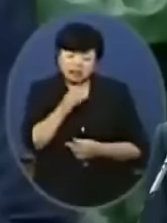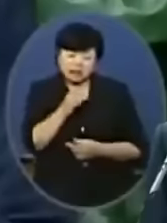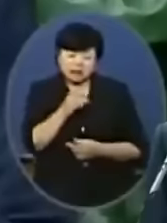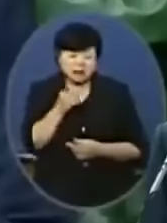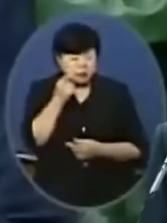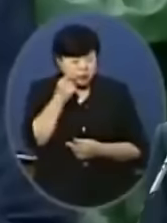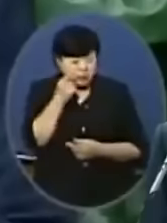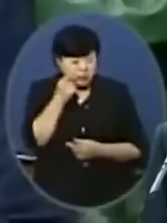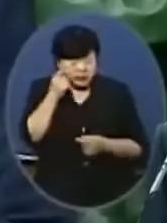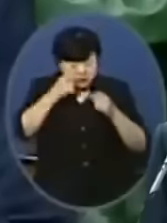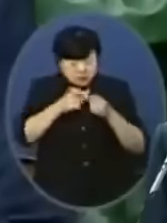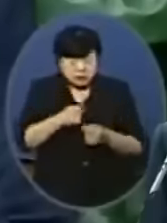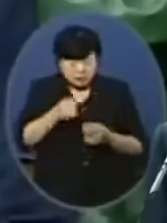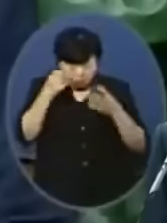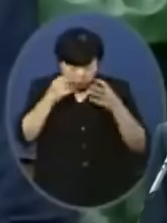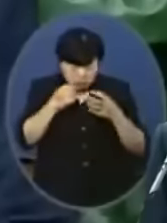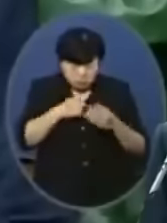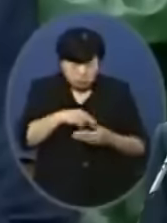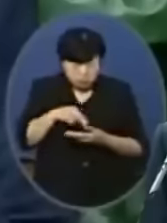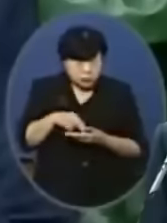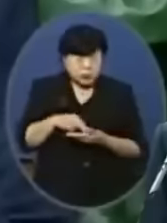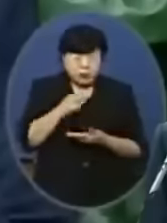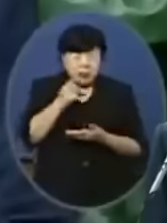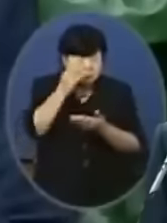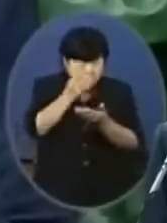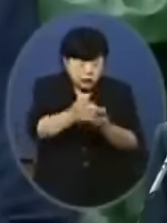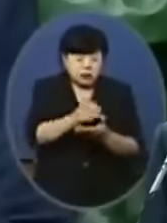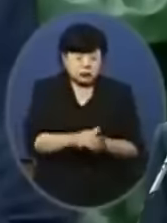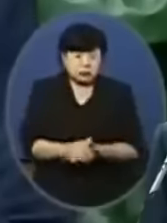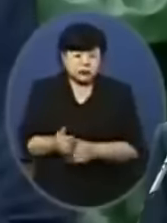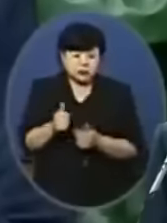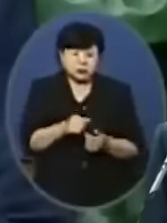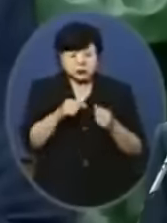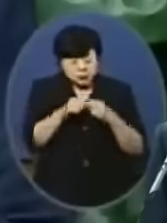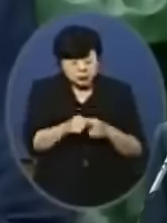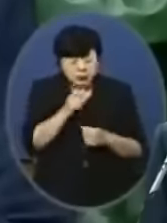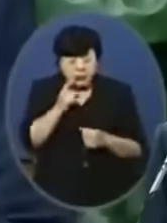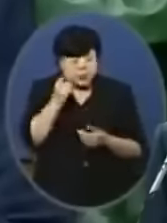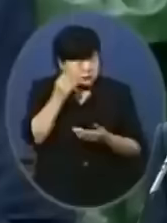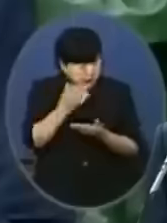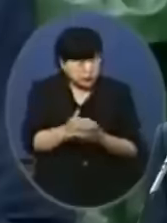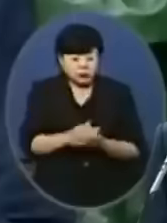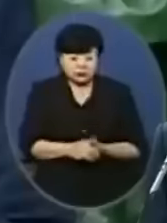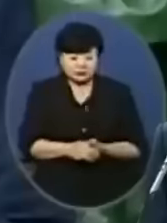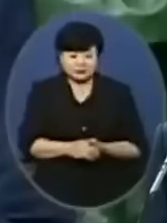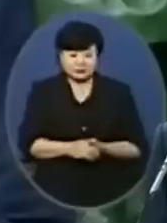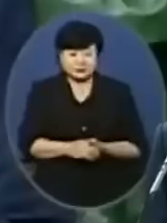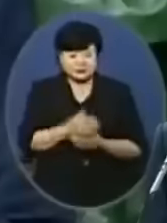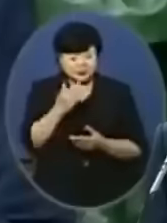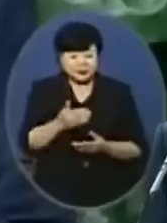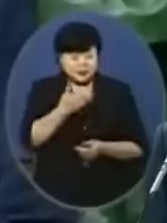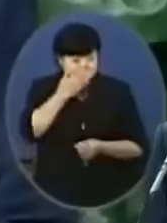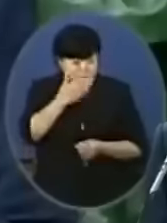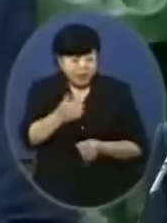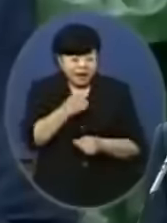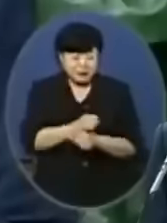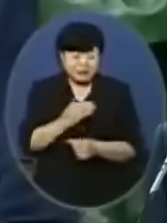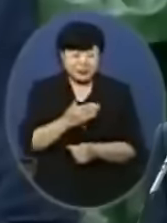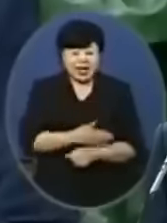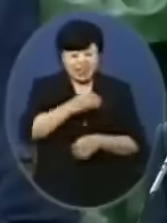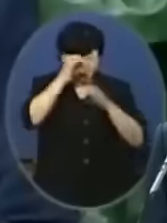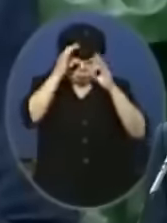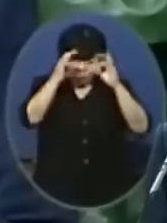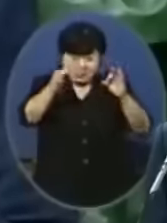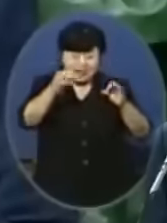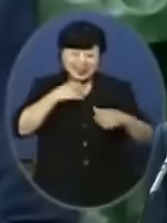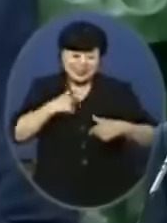할 수 없다, 슬프다, 고통스럽다, 외롭다, 죽으면 절망이다, 그렇게 생각하지 마시고, 여러분은 할 수 있다, 하면 된다,